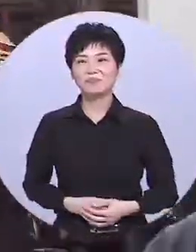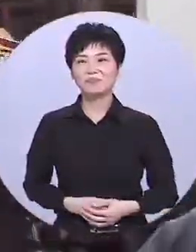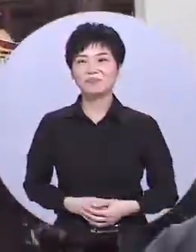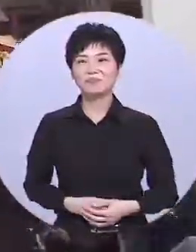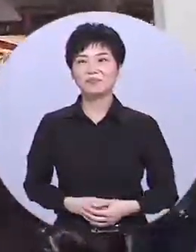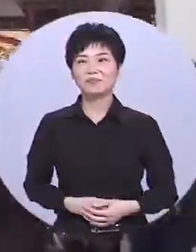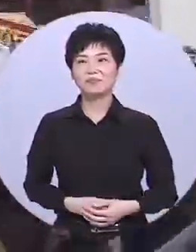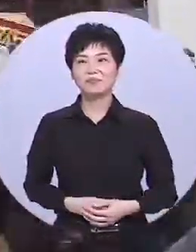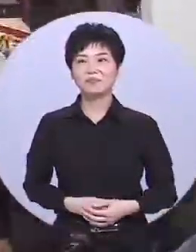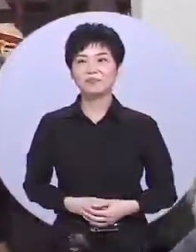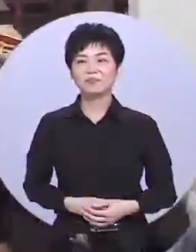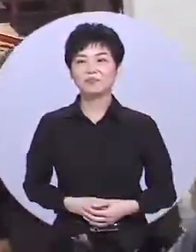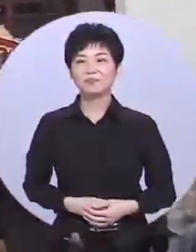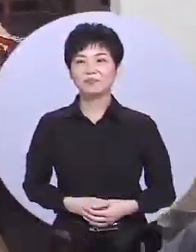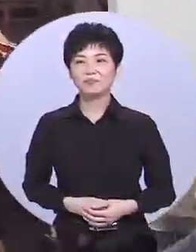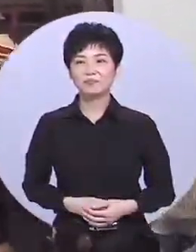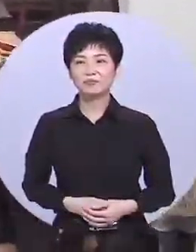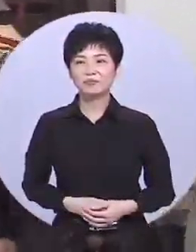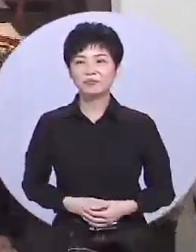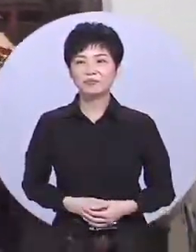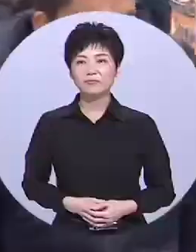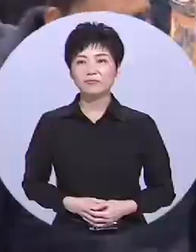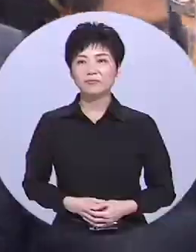の訪れを告げていました。